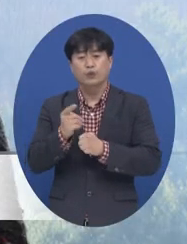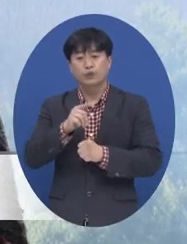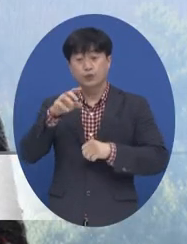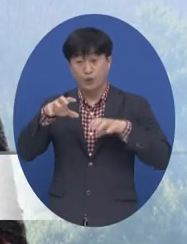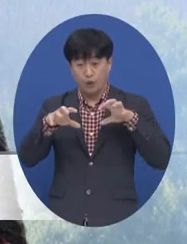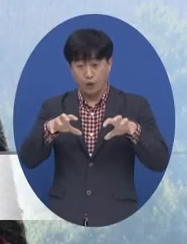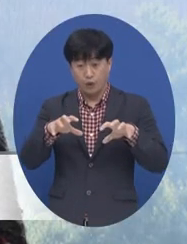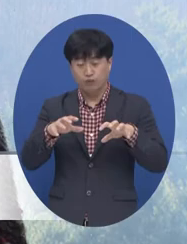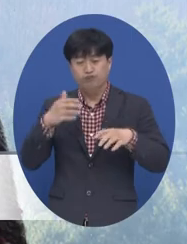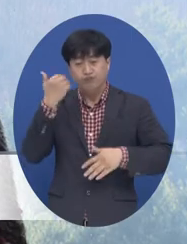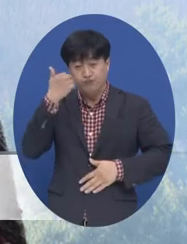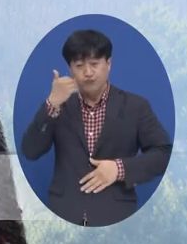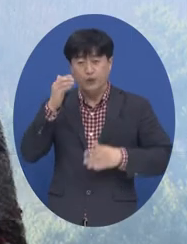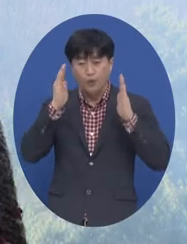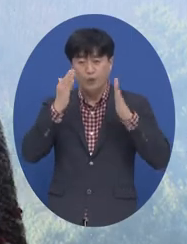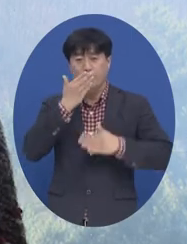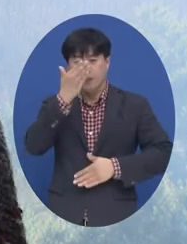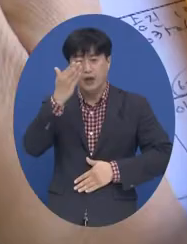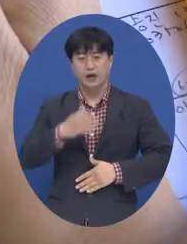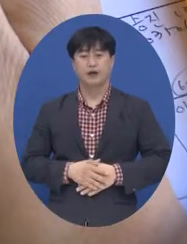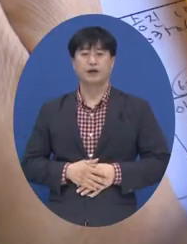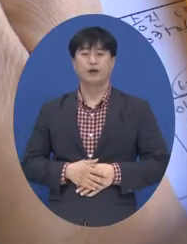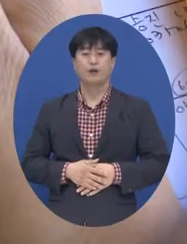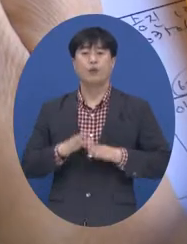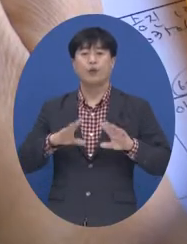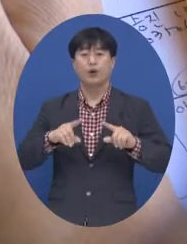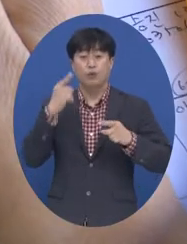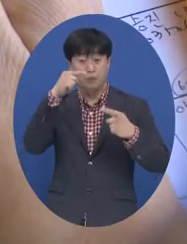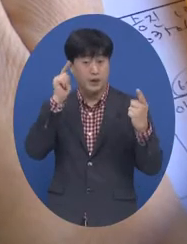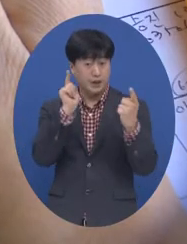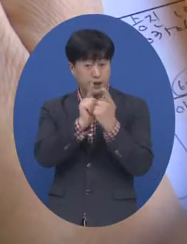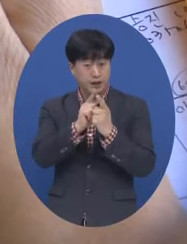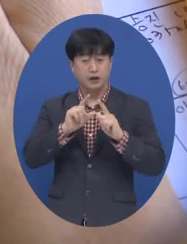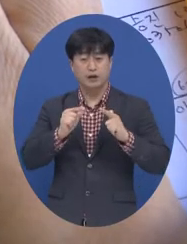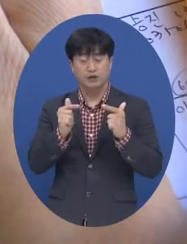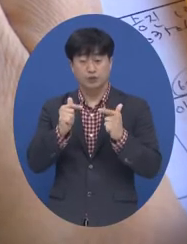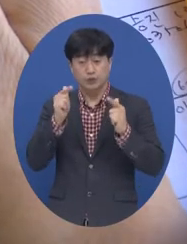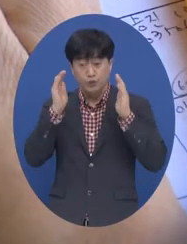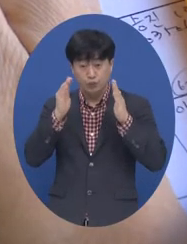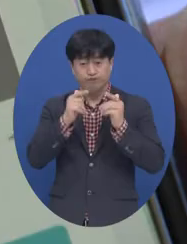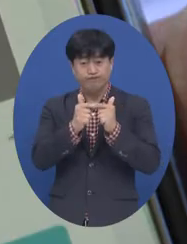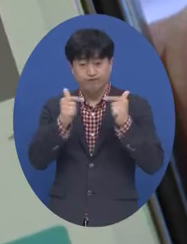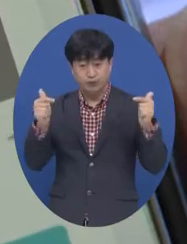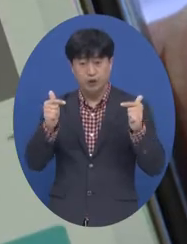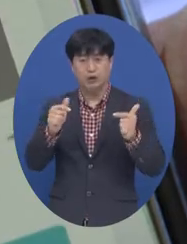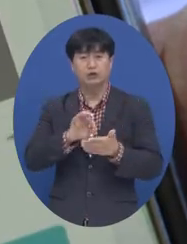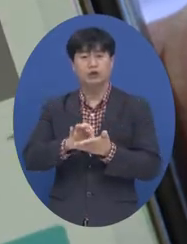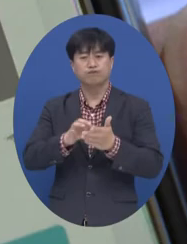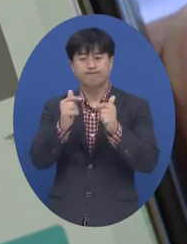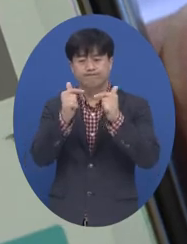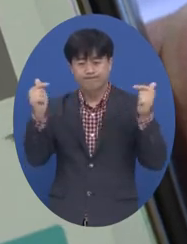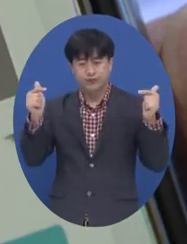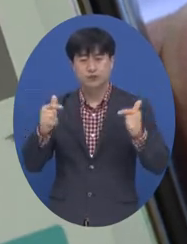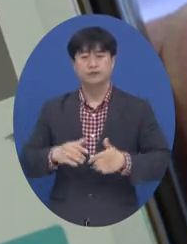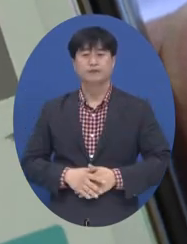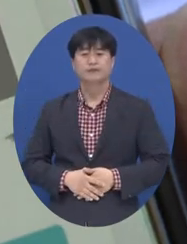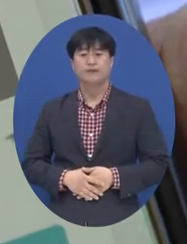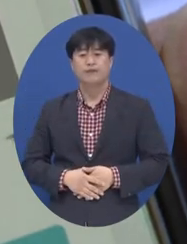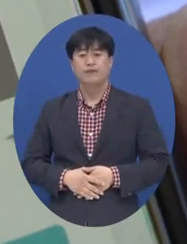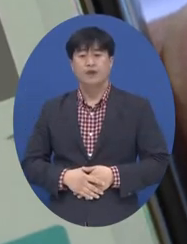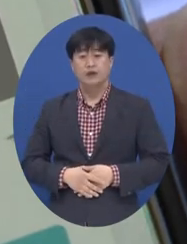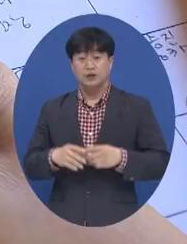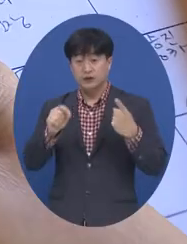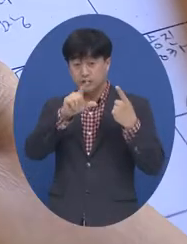언제 어디서나 누구나 학습이 가능 한데요 올해 비대면 교육 수요 증가로 이용자 수가 급속히 늘었습니다